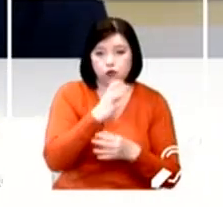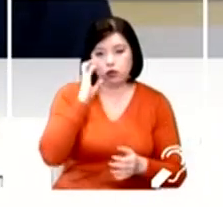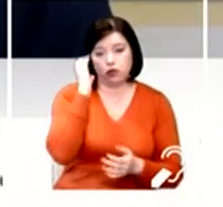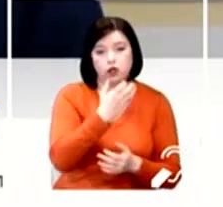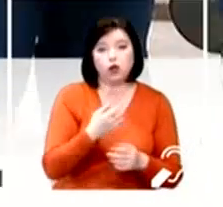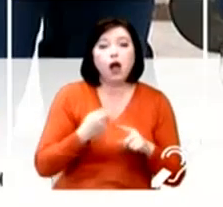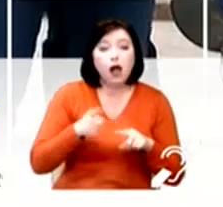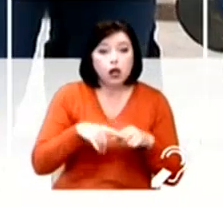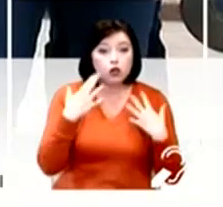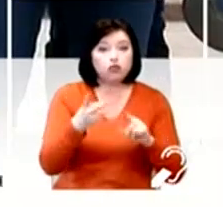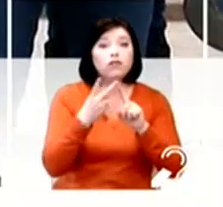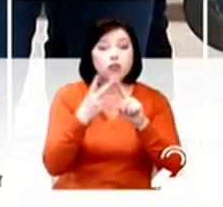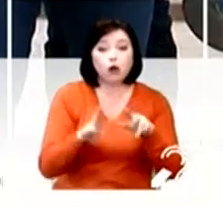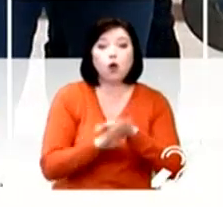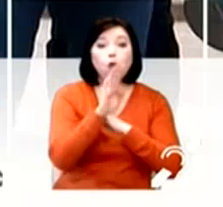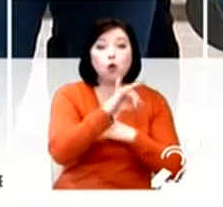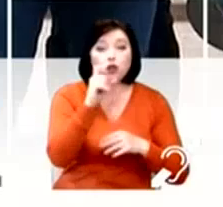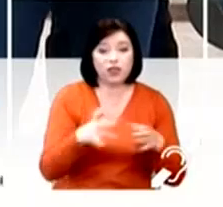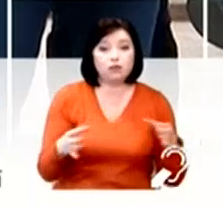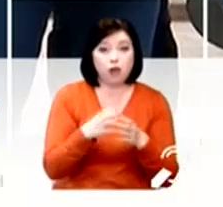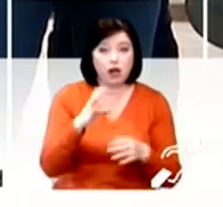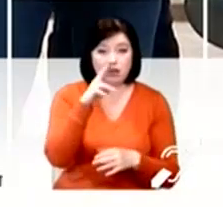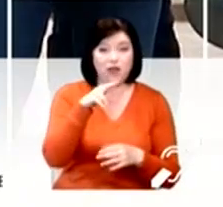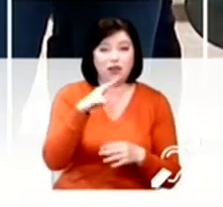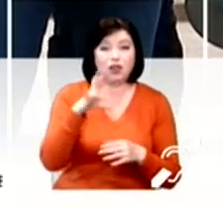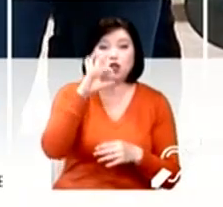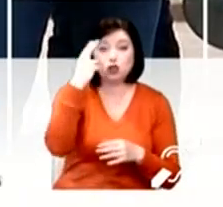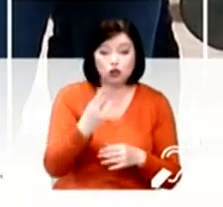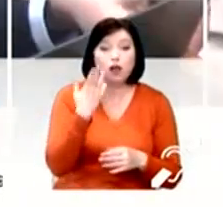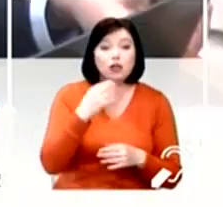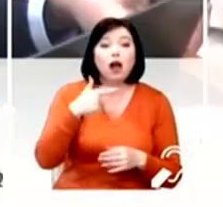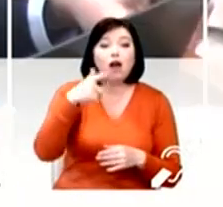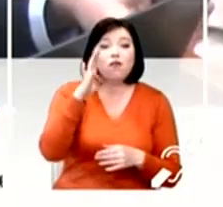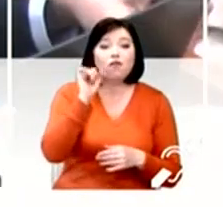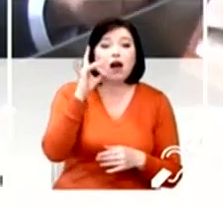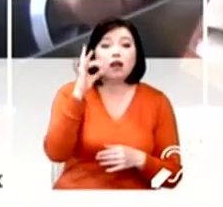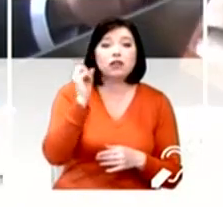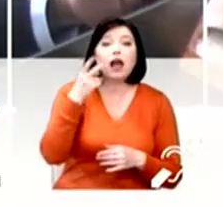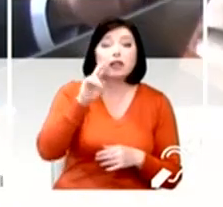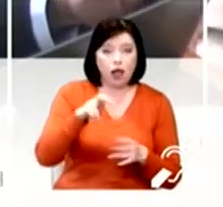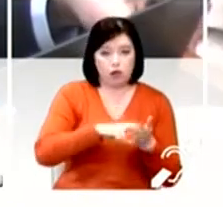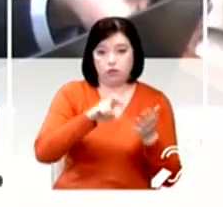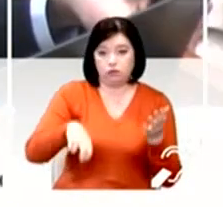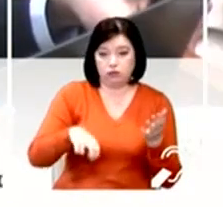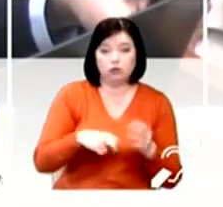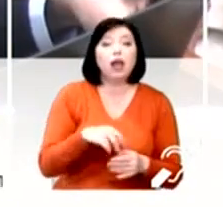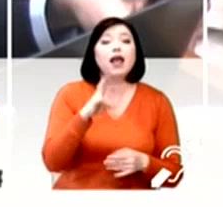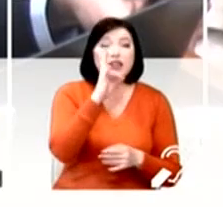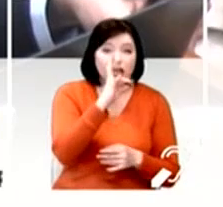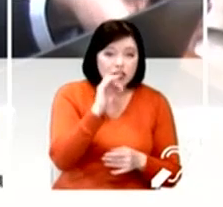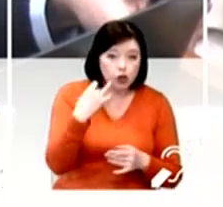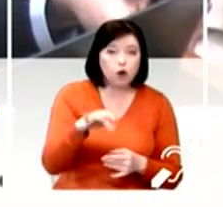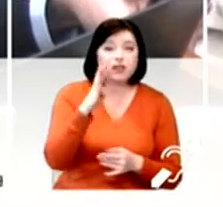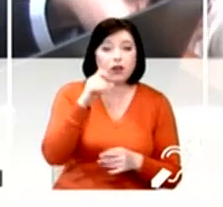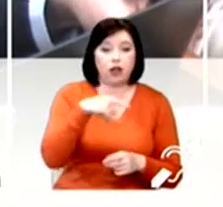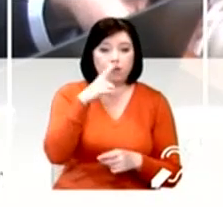serioasă. Aceasta este a doua plecare din fracțiunea PSRM după ce Gaic Vartanian a rupt rândurile. Și Vartanian și Nesterovski au anunțat